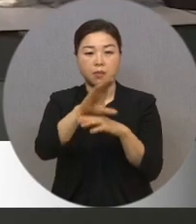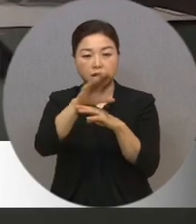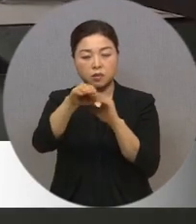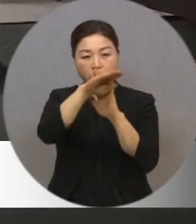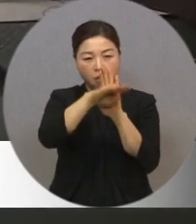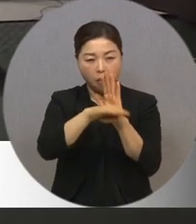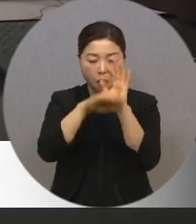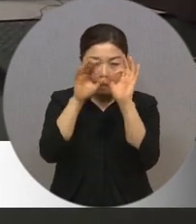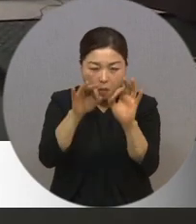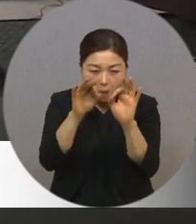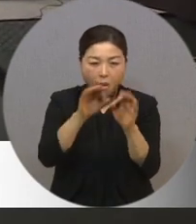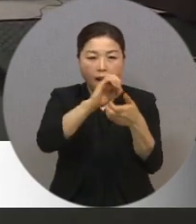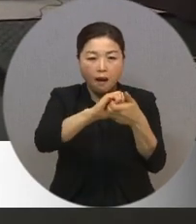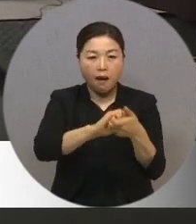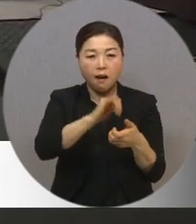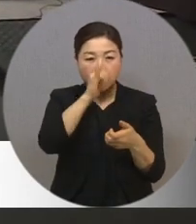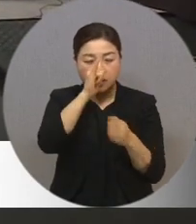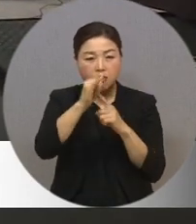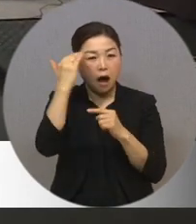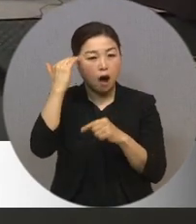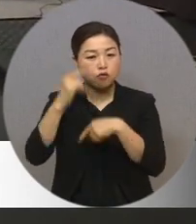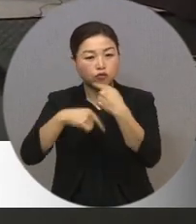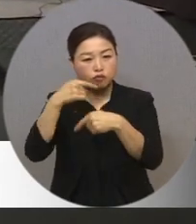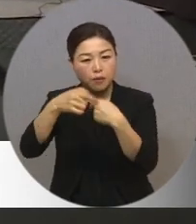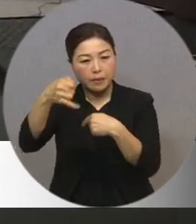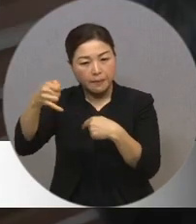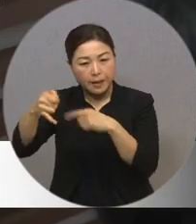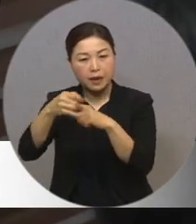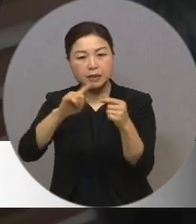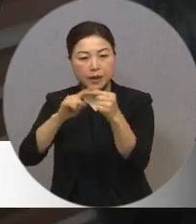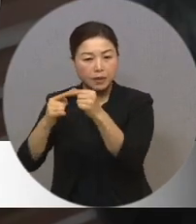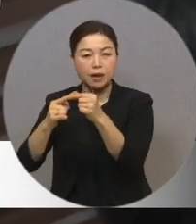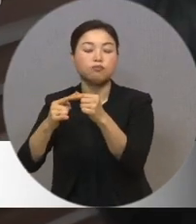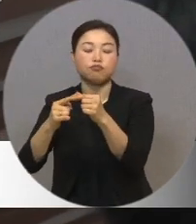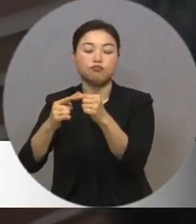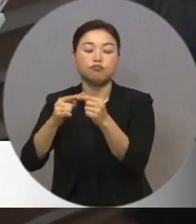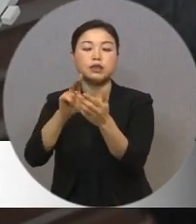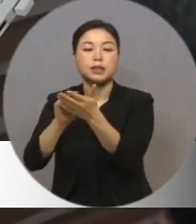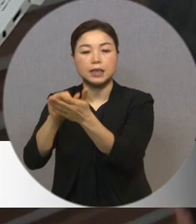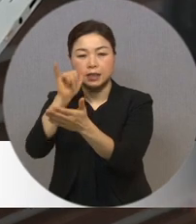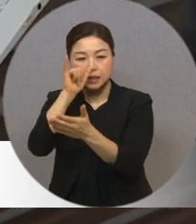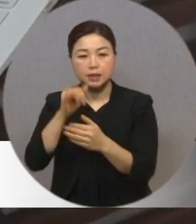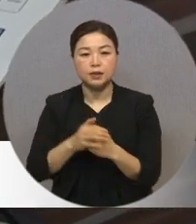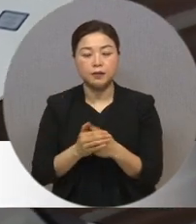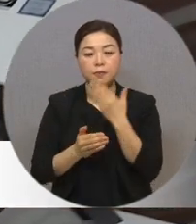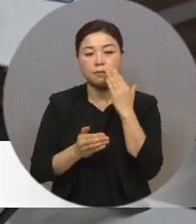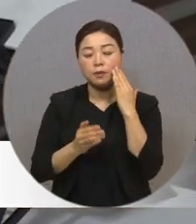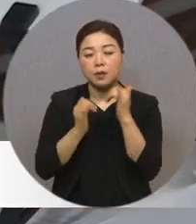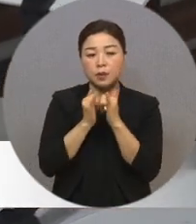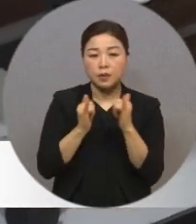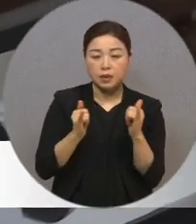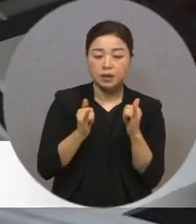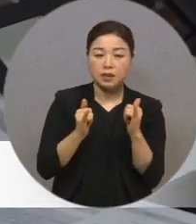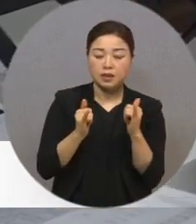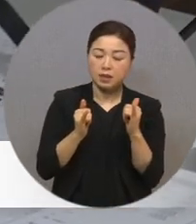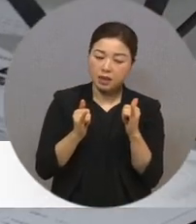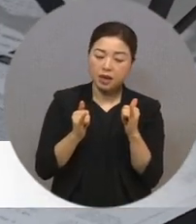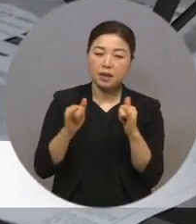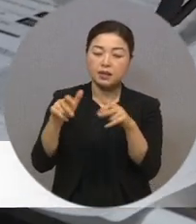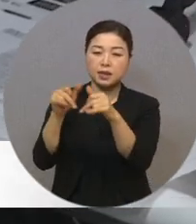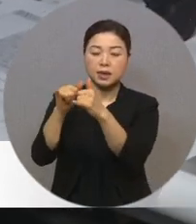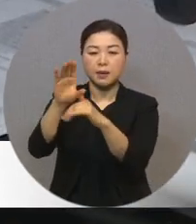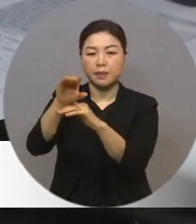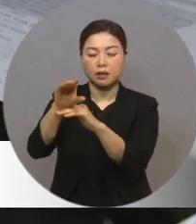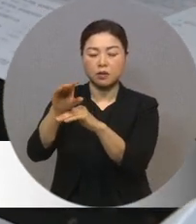시간대에 제한 부정확한 한국 수어와 자막 등으로 농인 시청자들이 장애인 방송을 외면하는 현상까지